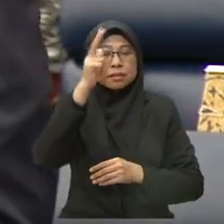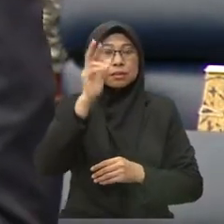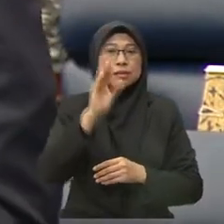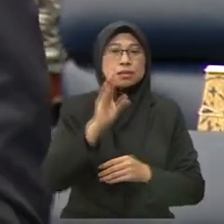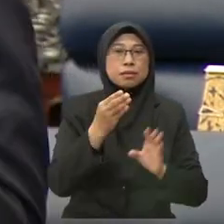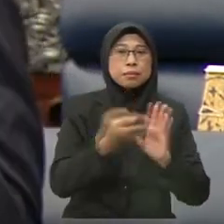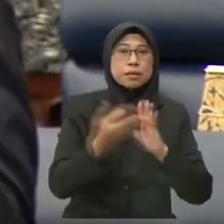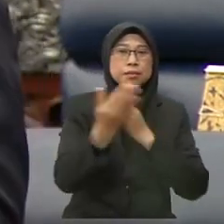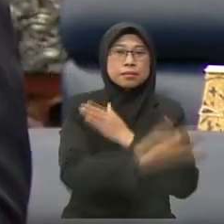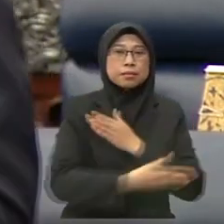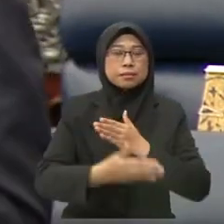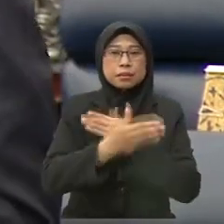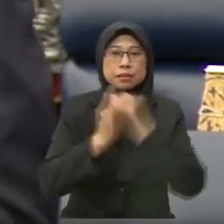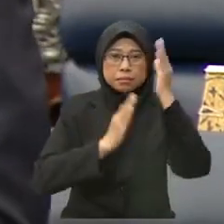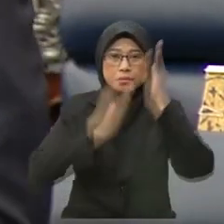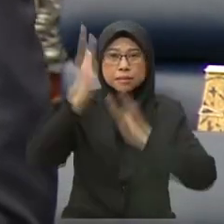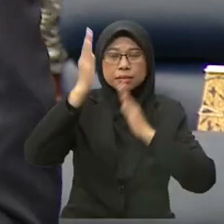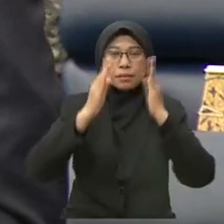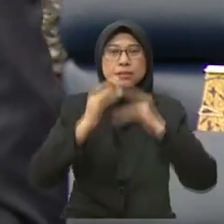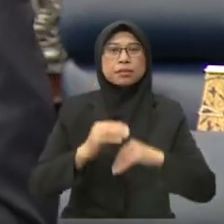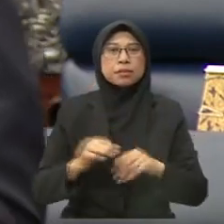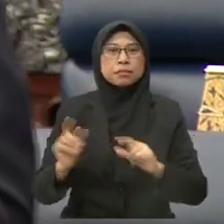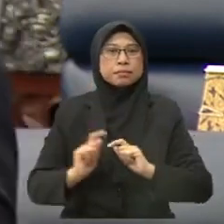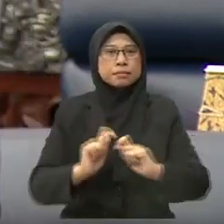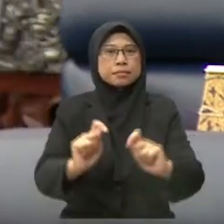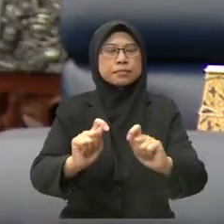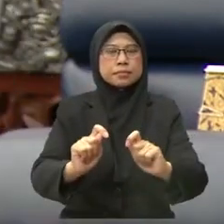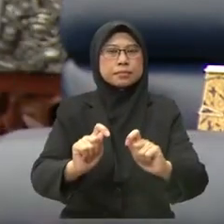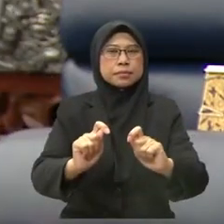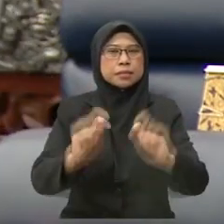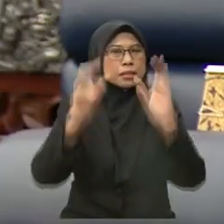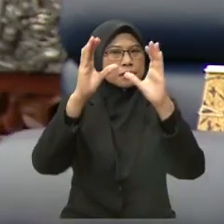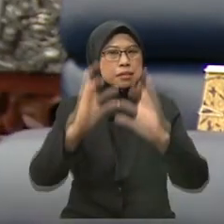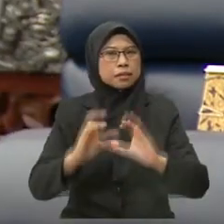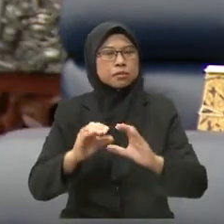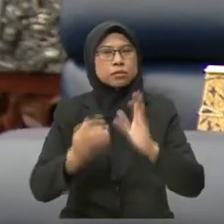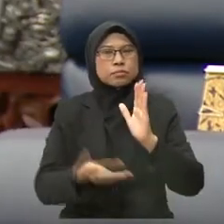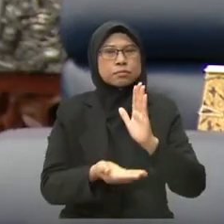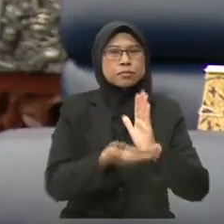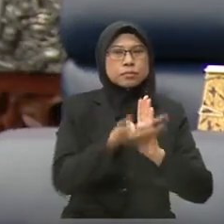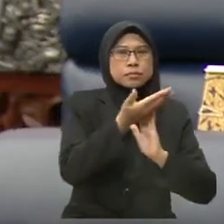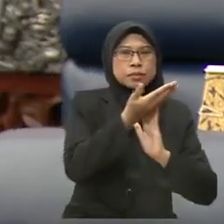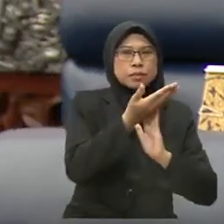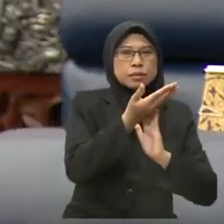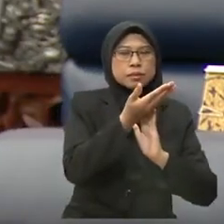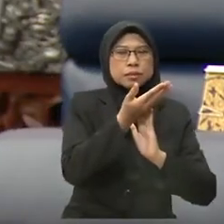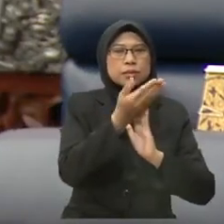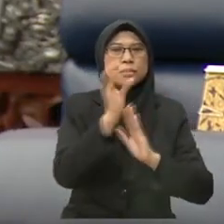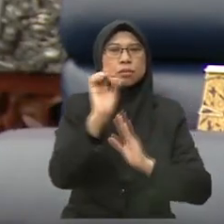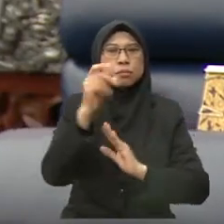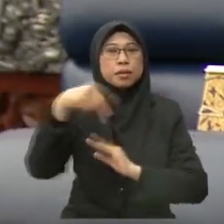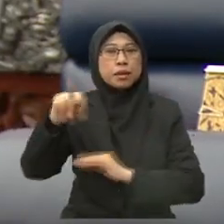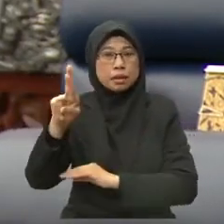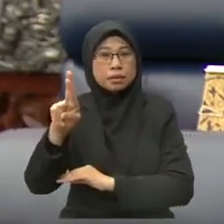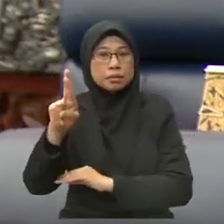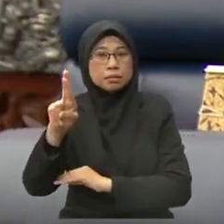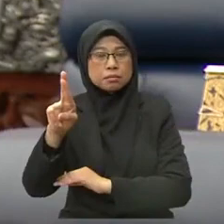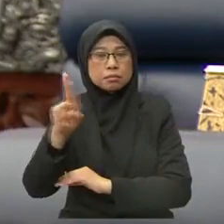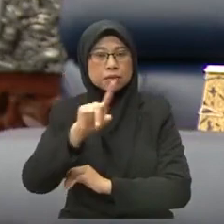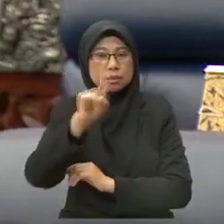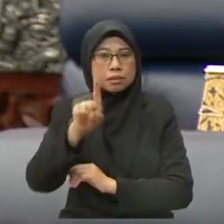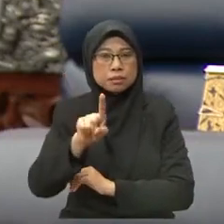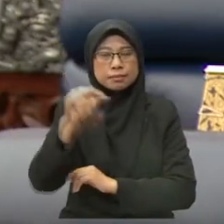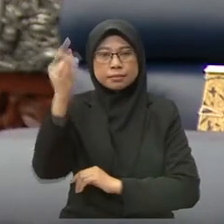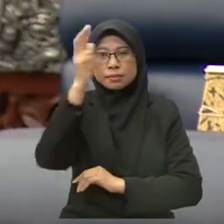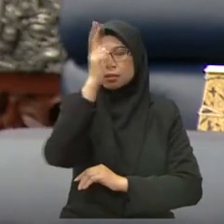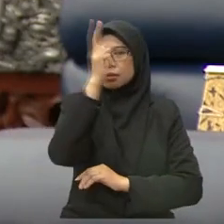Negara meng akan mengil langkah terutama sek menaikkan kadar dasar semalaman iitu opr dan Adakah pihak